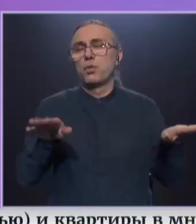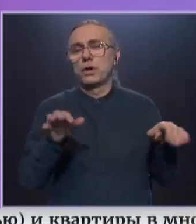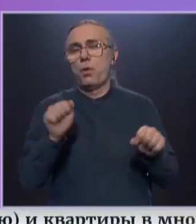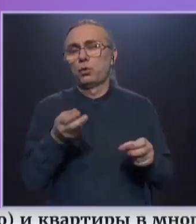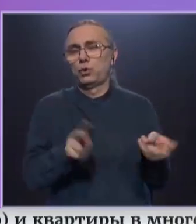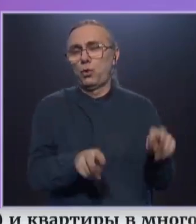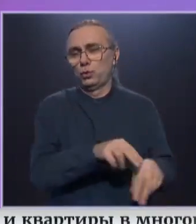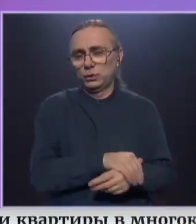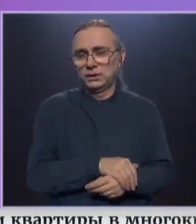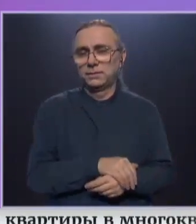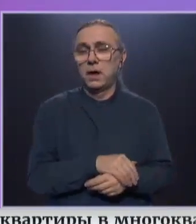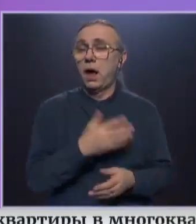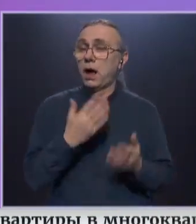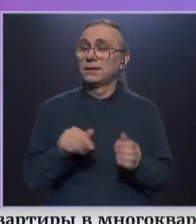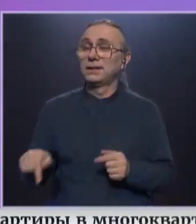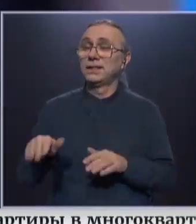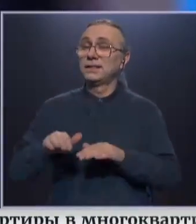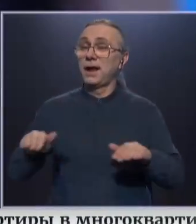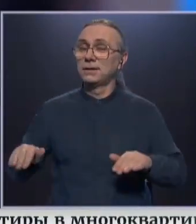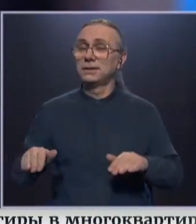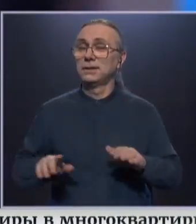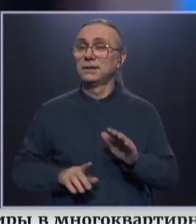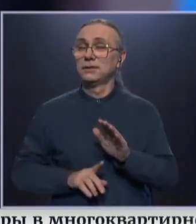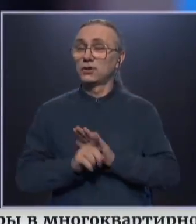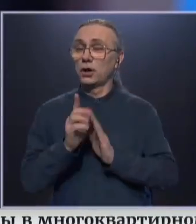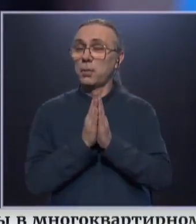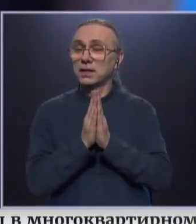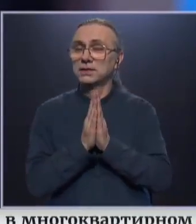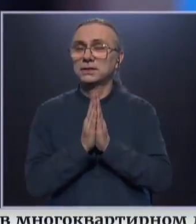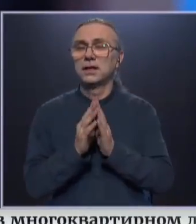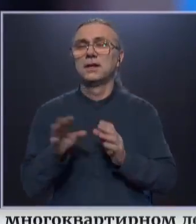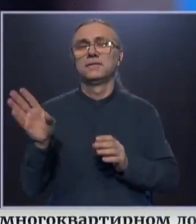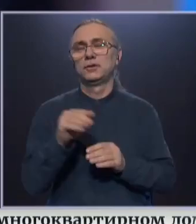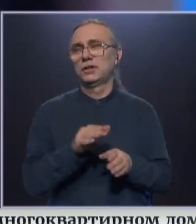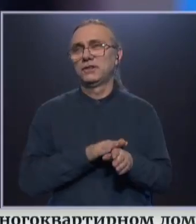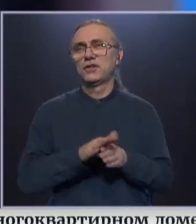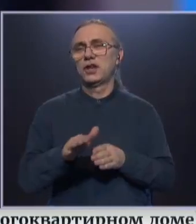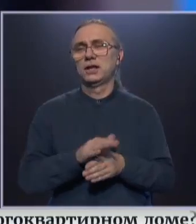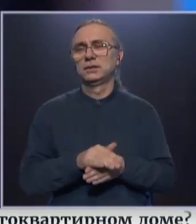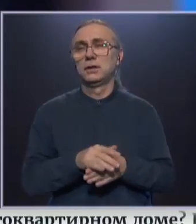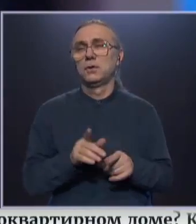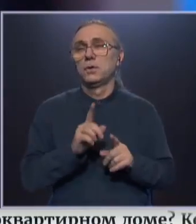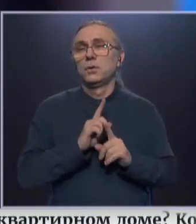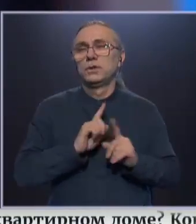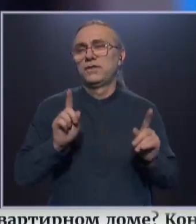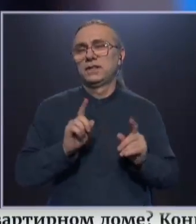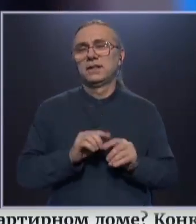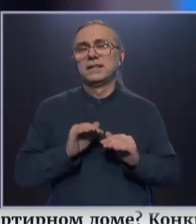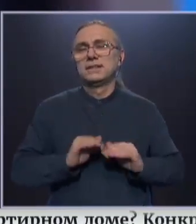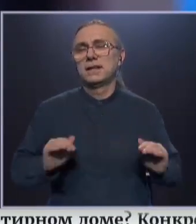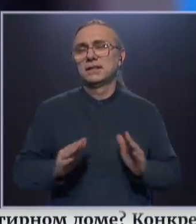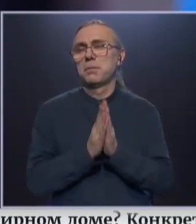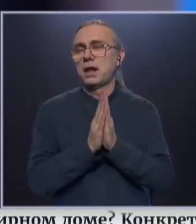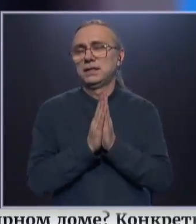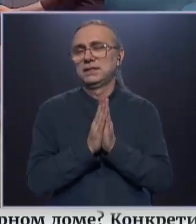дети начинают молиться, все сразу совершается. Поэтому вот это удивительная детская молитва, которая возможна и